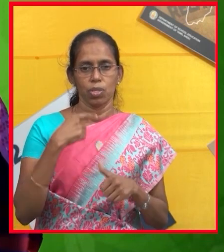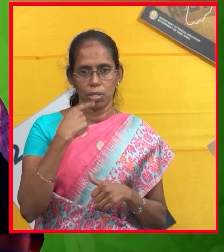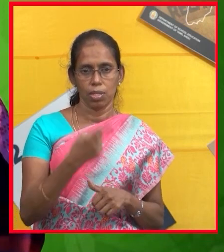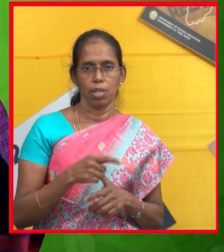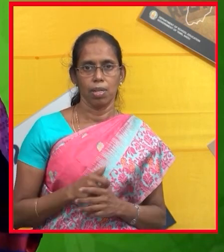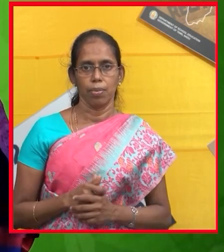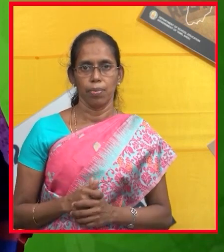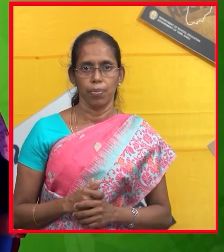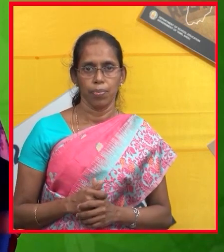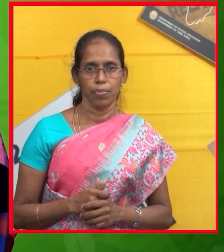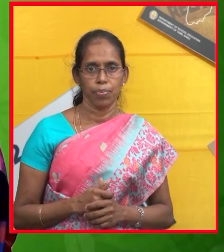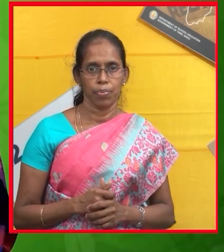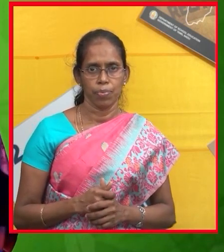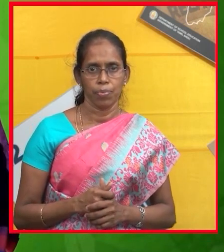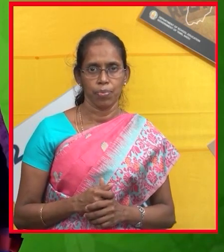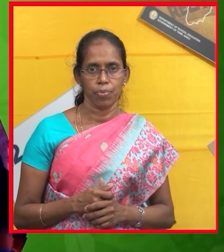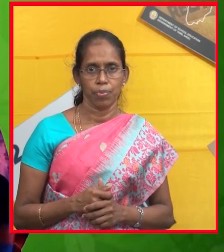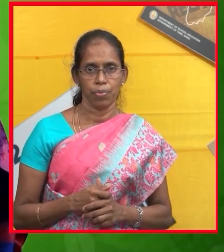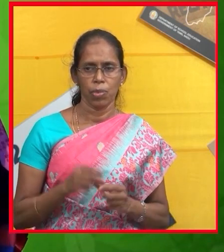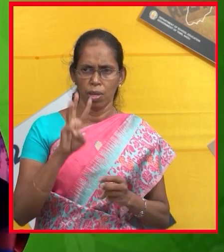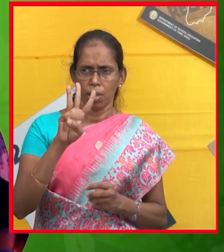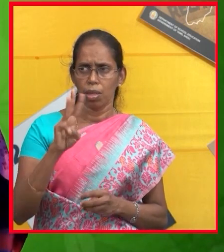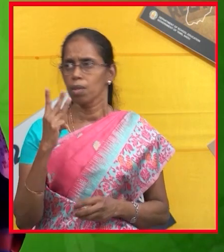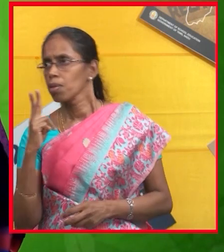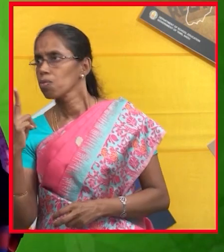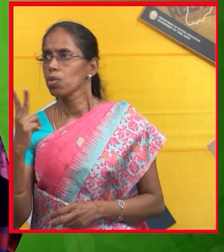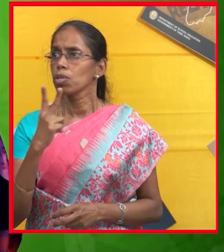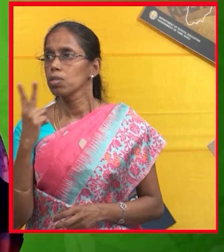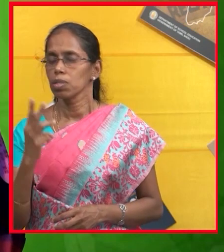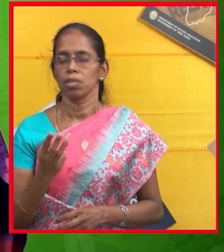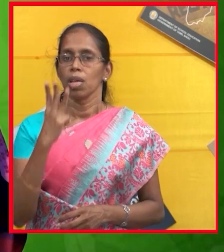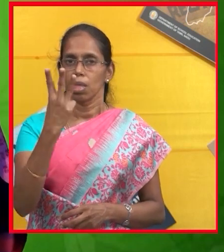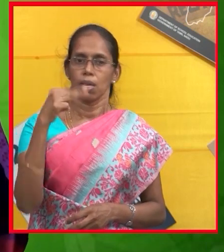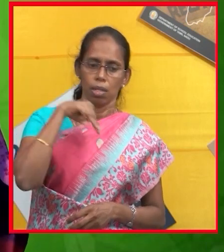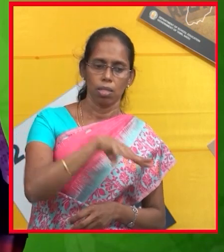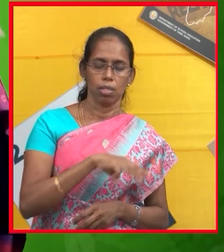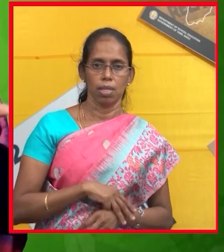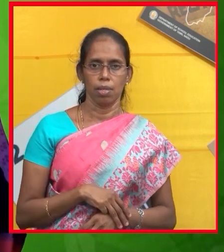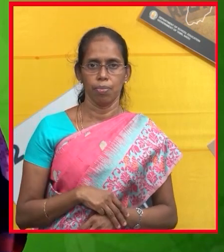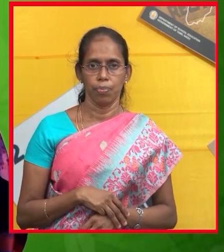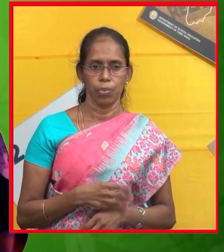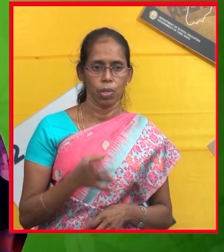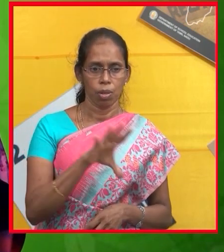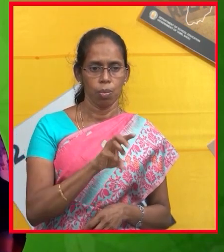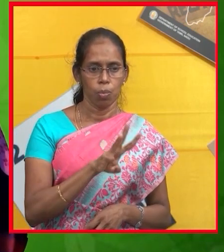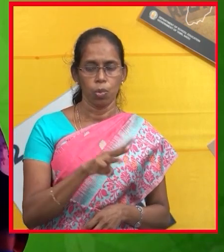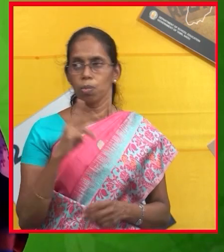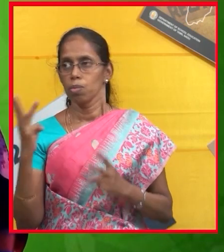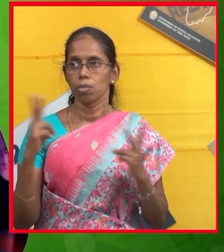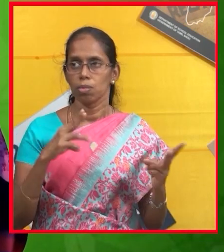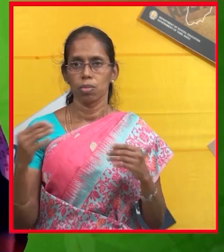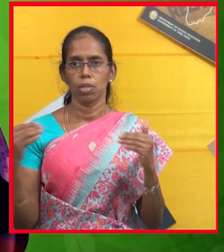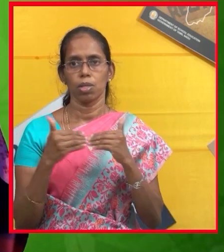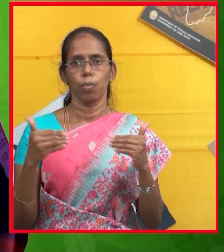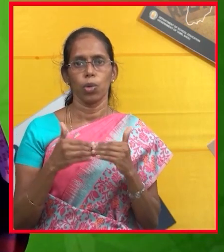ஸ்டைலில் சொல்கிறாங்க. இப்போ 3 பேர் உள்ளே இருப்போம், 3 பேர் வெளியில் இருப்போம். 3 பேர் வெளியில் இருந்து சூழ்நிலைகளை கவனித்து உள்ளே இருக்கிறவங்களுக்கு சொல்லுவோம். அப்போ